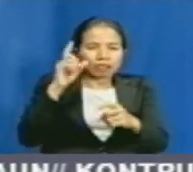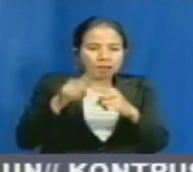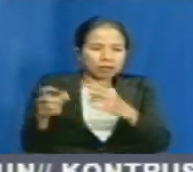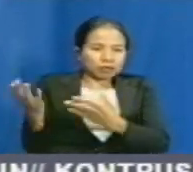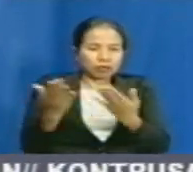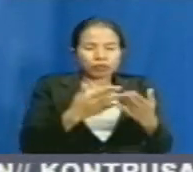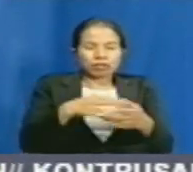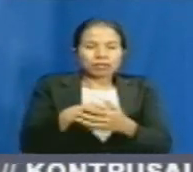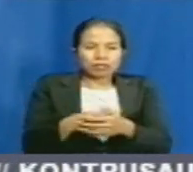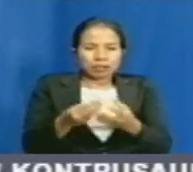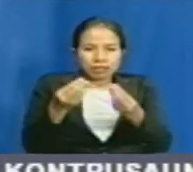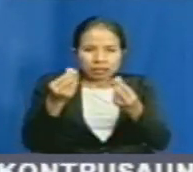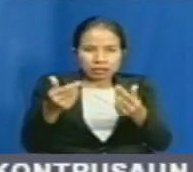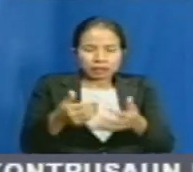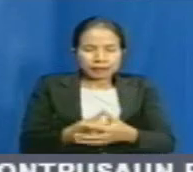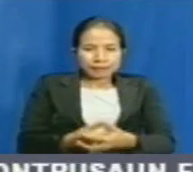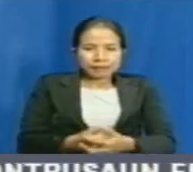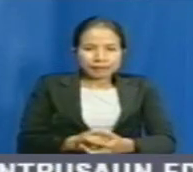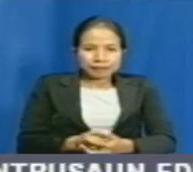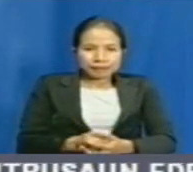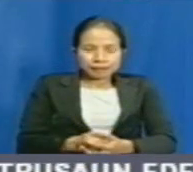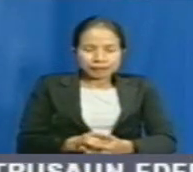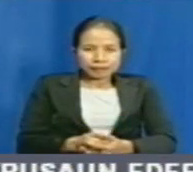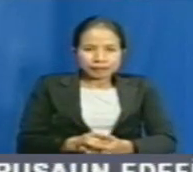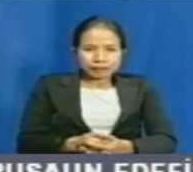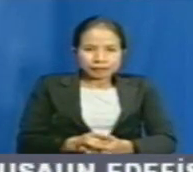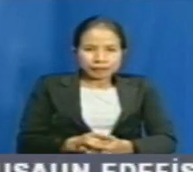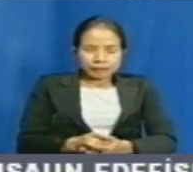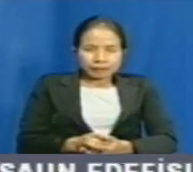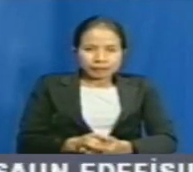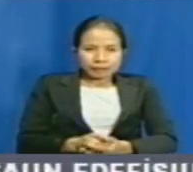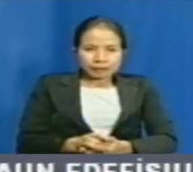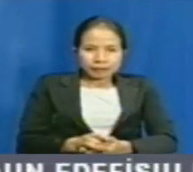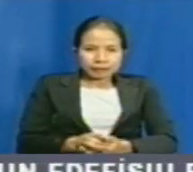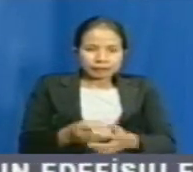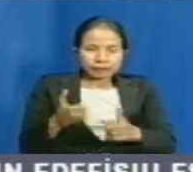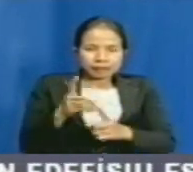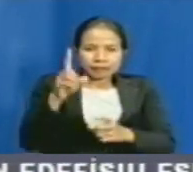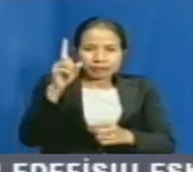henek. Lihat armatan ya. Aku masih dia